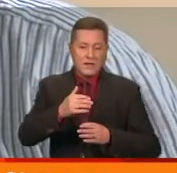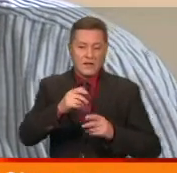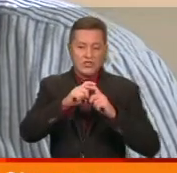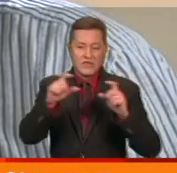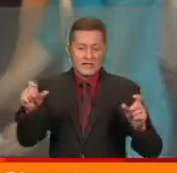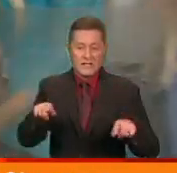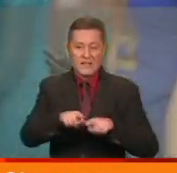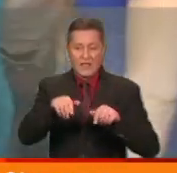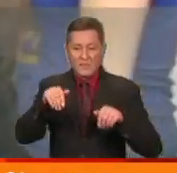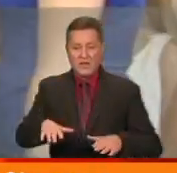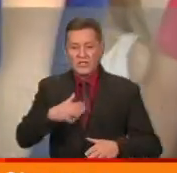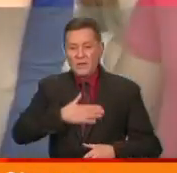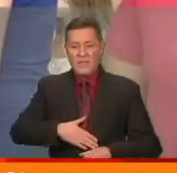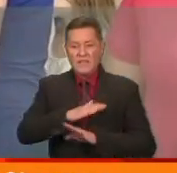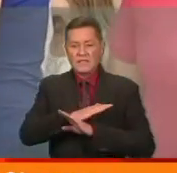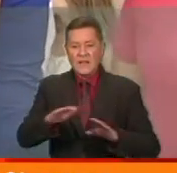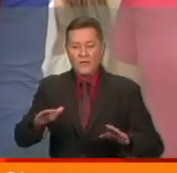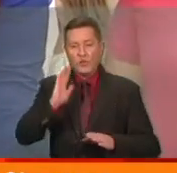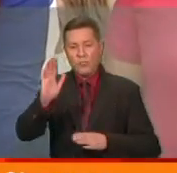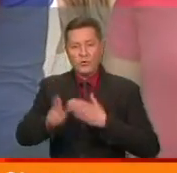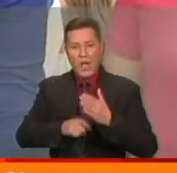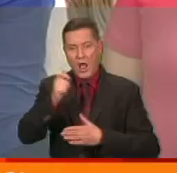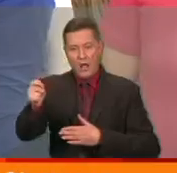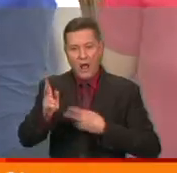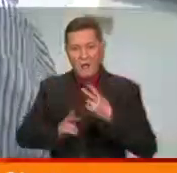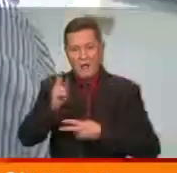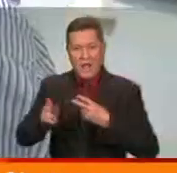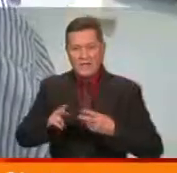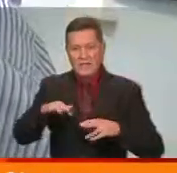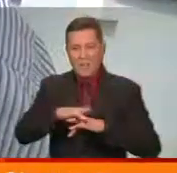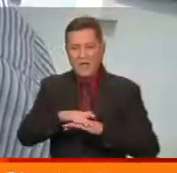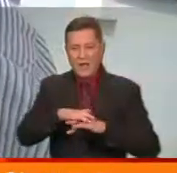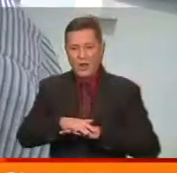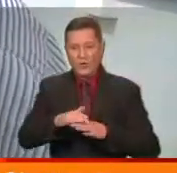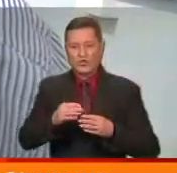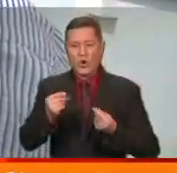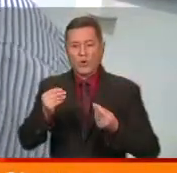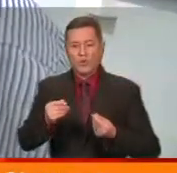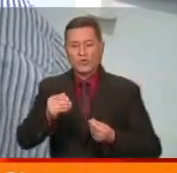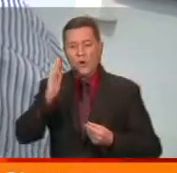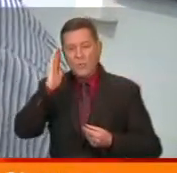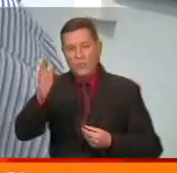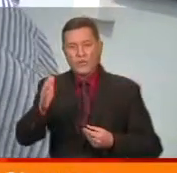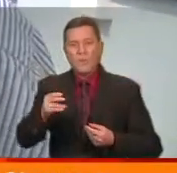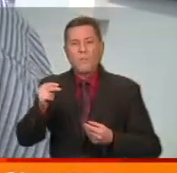не задоволений. Не відкидає подання апеляції щодо перерахунку грошей. По грошовому забезпеченню будемо ще